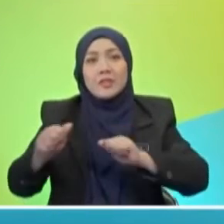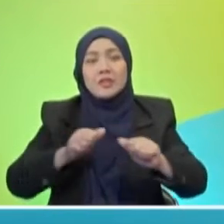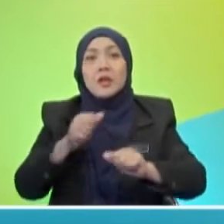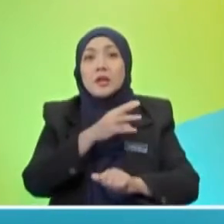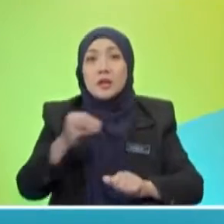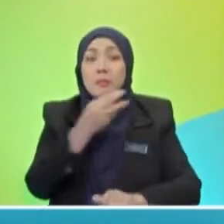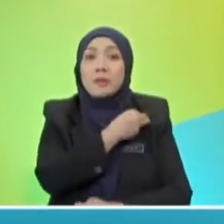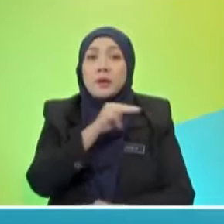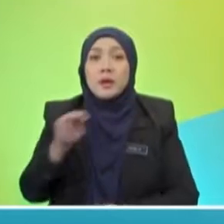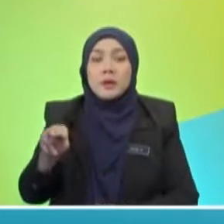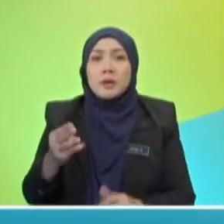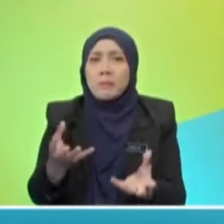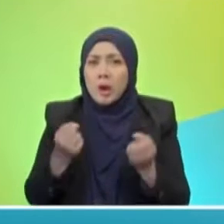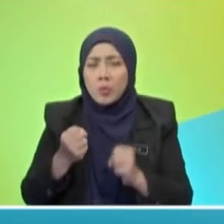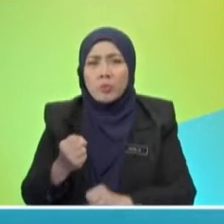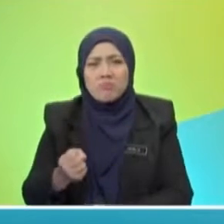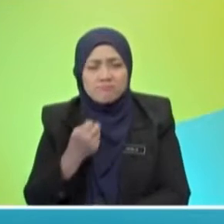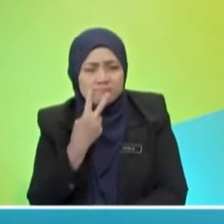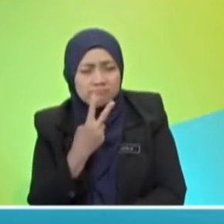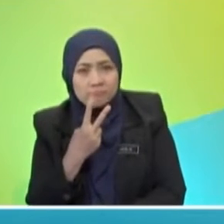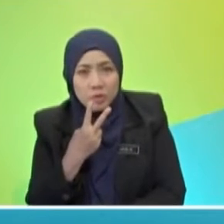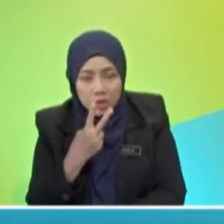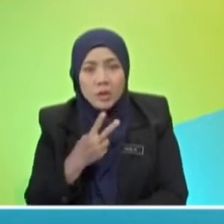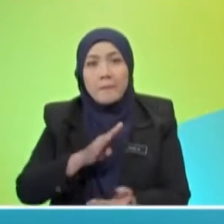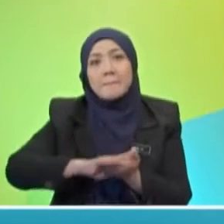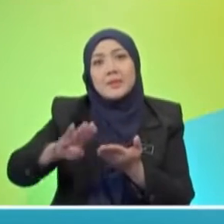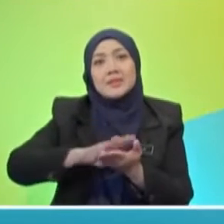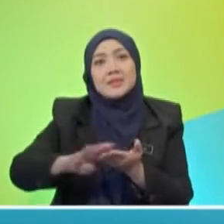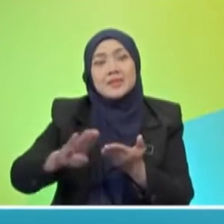kawasan bilik darjah mereka adalah yang paling bersih di sekolah.